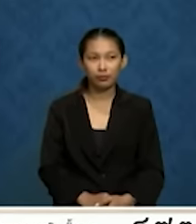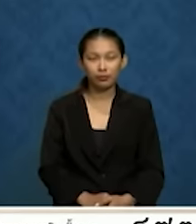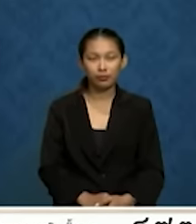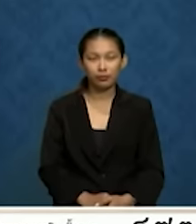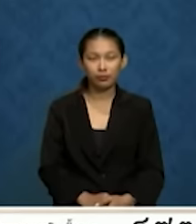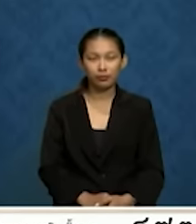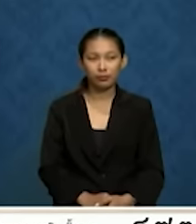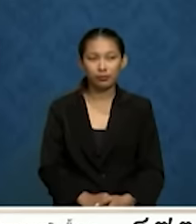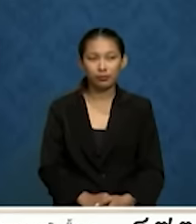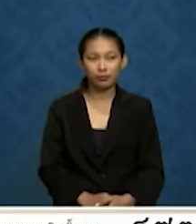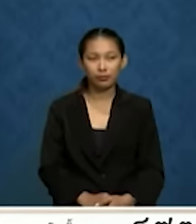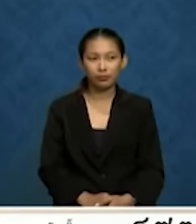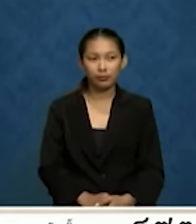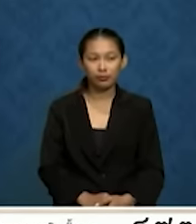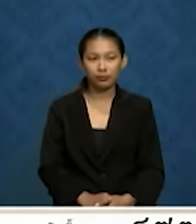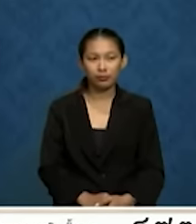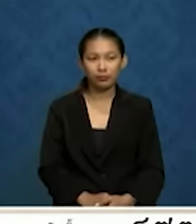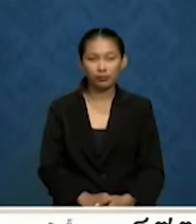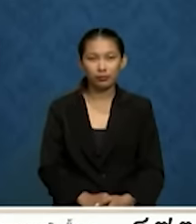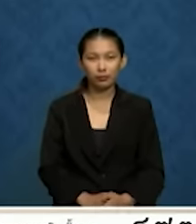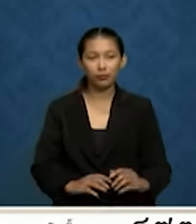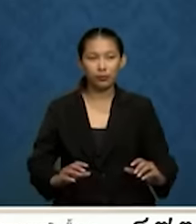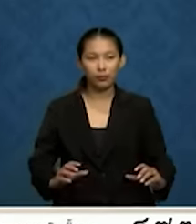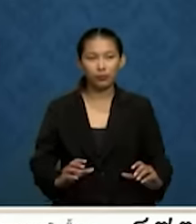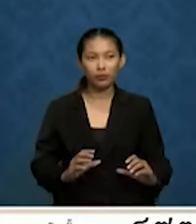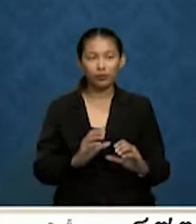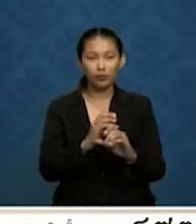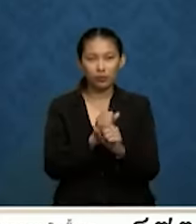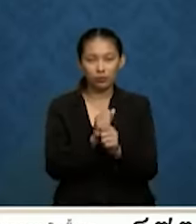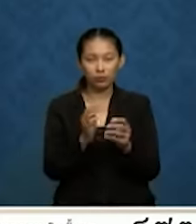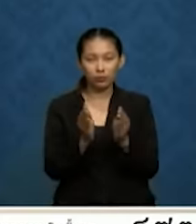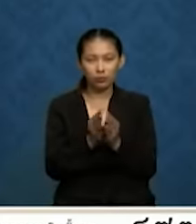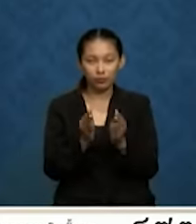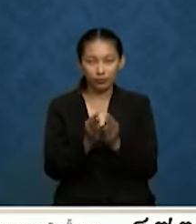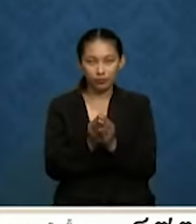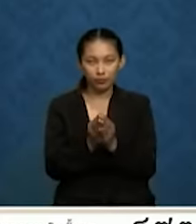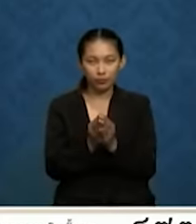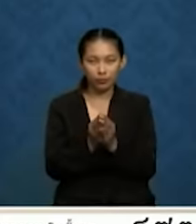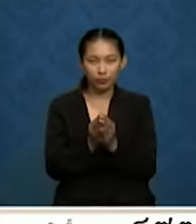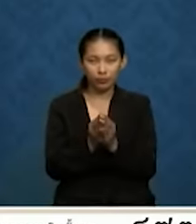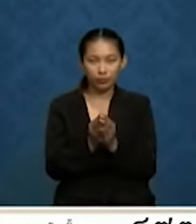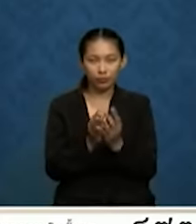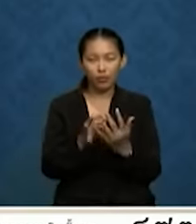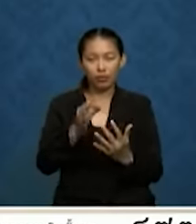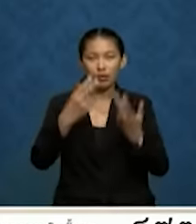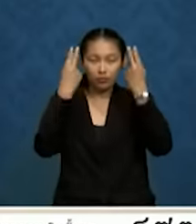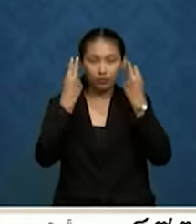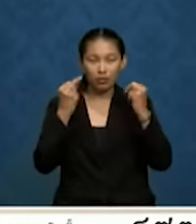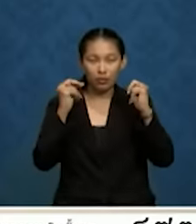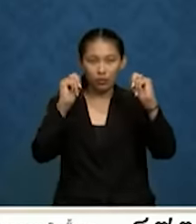ครับผลการลงคะแนนเลือกตั้งนายกรัฐม